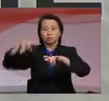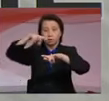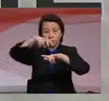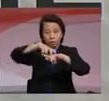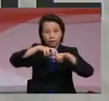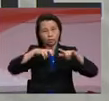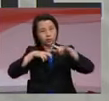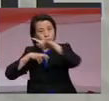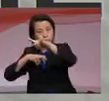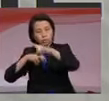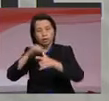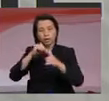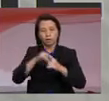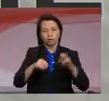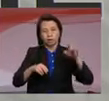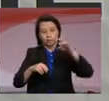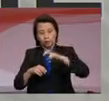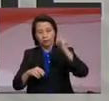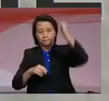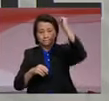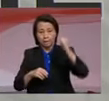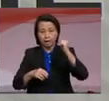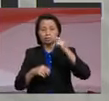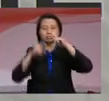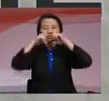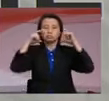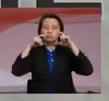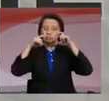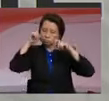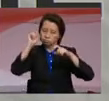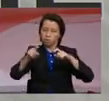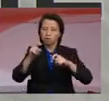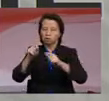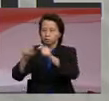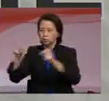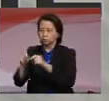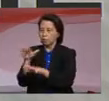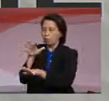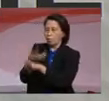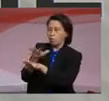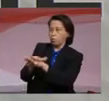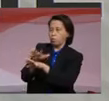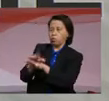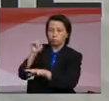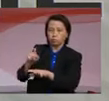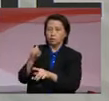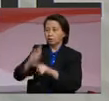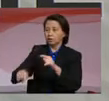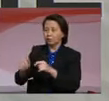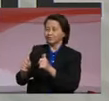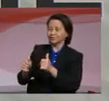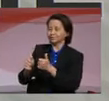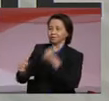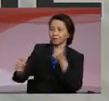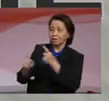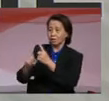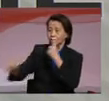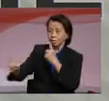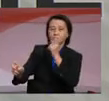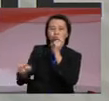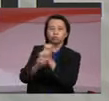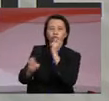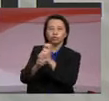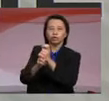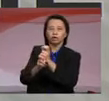terbang ataupun naik bas, iaitu tempat yang sesak yang mana kita tak dapat elakkan penjarakan sosial